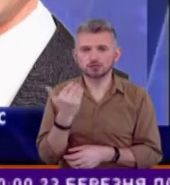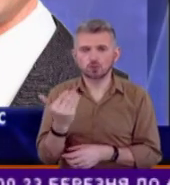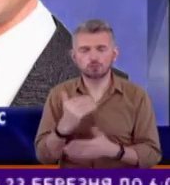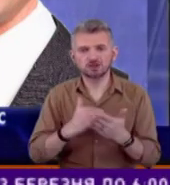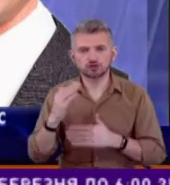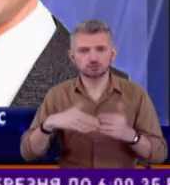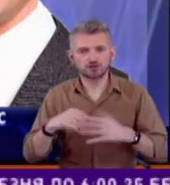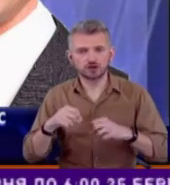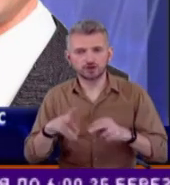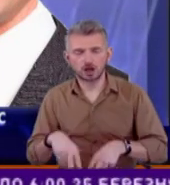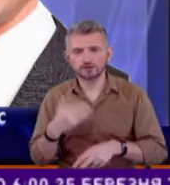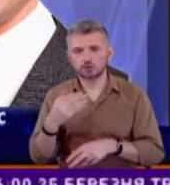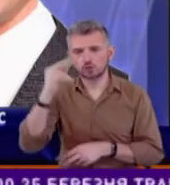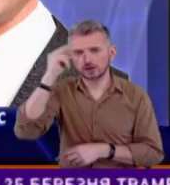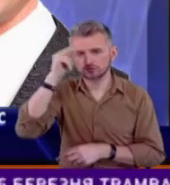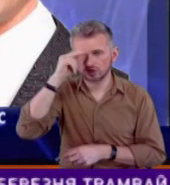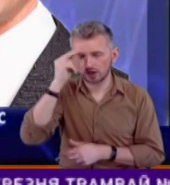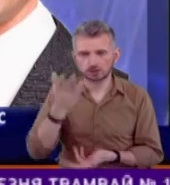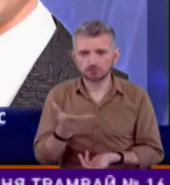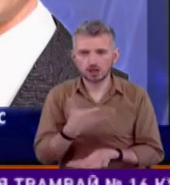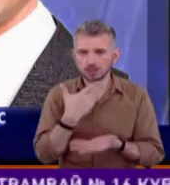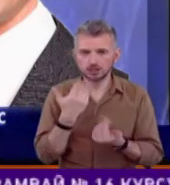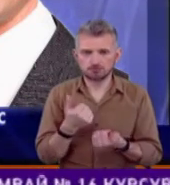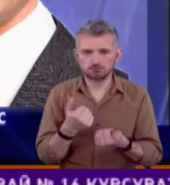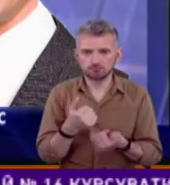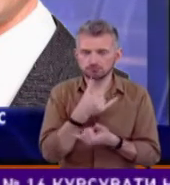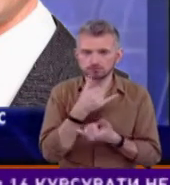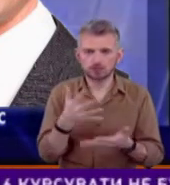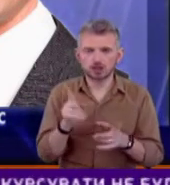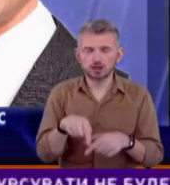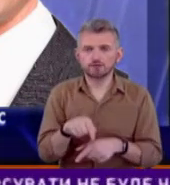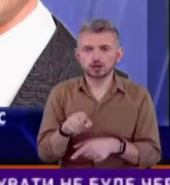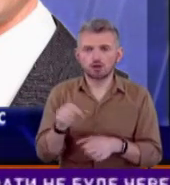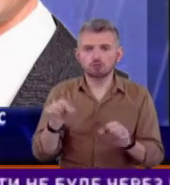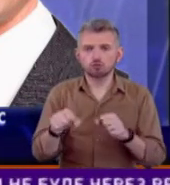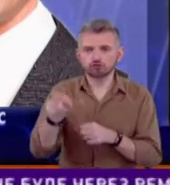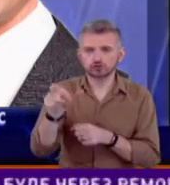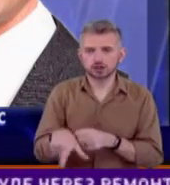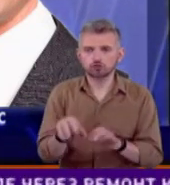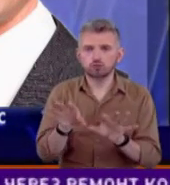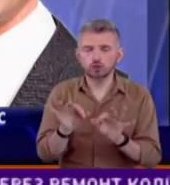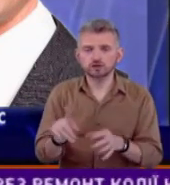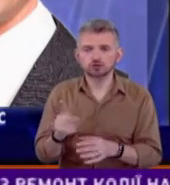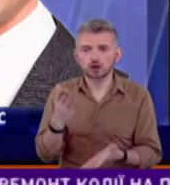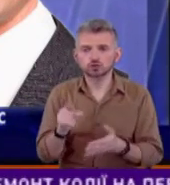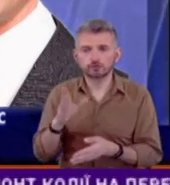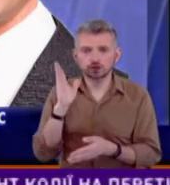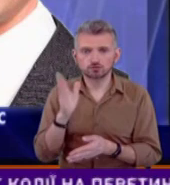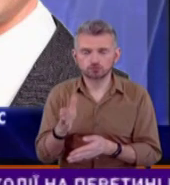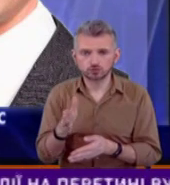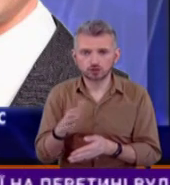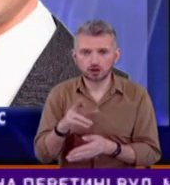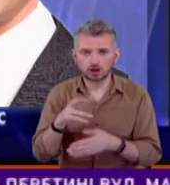підвищенням кваліфікації, з його навчанням. Немає можливості навіть тому самому мотоциклісту так пояснити, що якщо він буде без